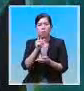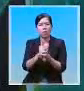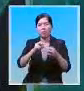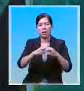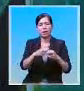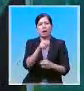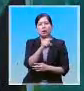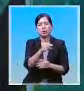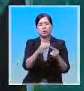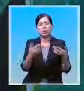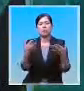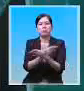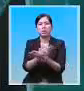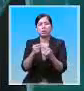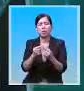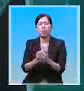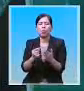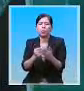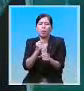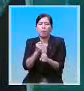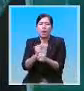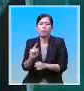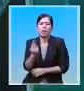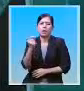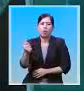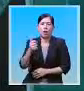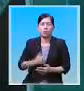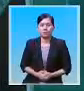น้าป้อมจะว่าอย่างไรนะครับตอนนี้กำลังใจในโลกออนไลน์เยอะเลยนะคร ับ ล้นหลามค่ะ พูดถึงกำลังใจ